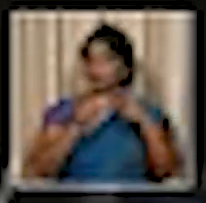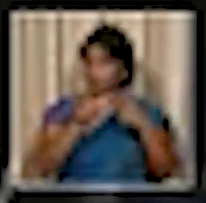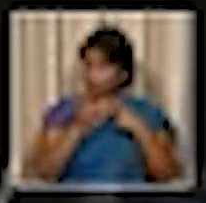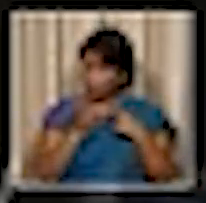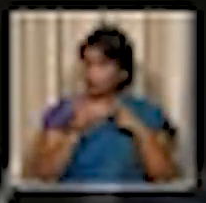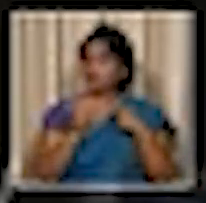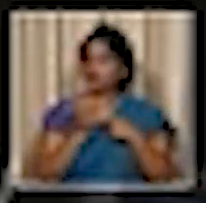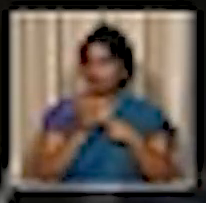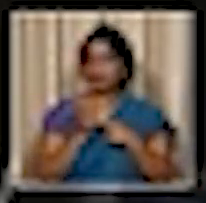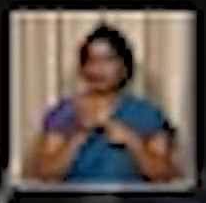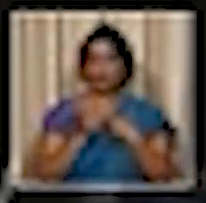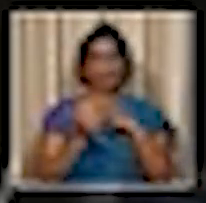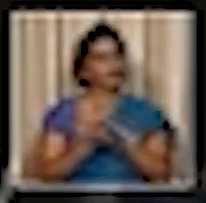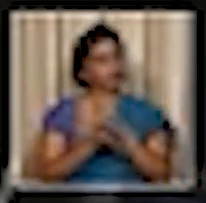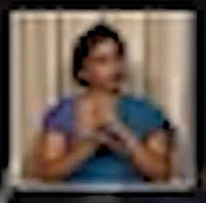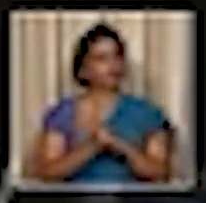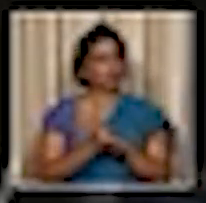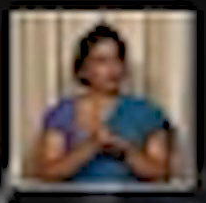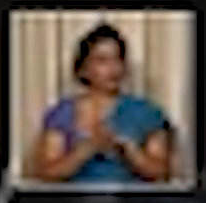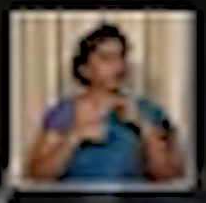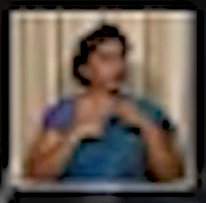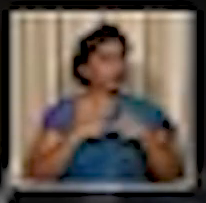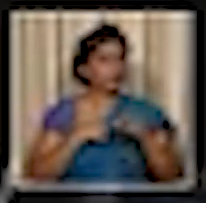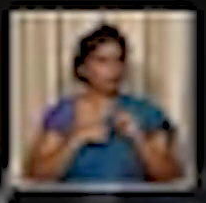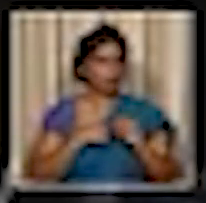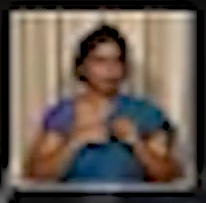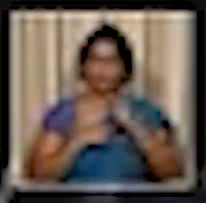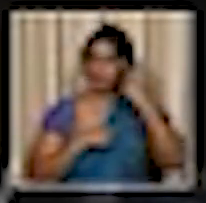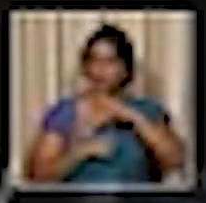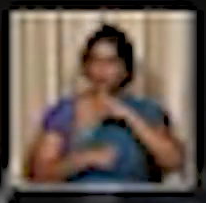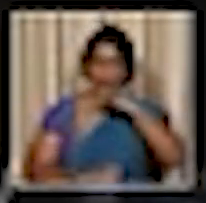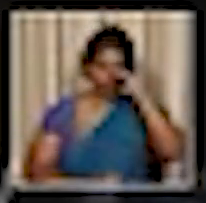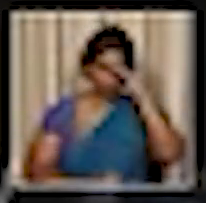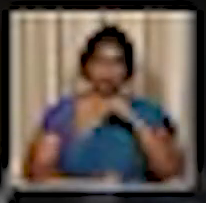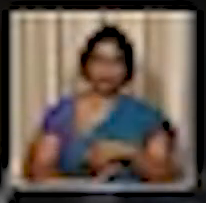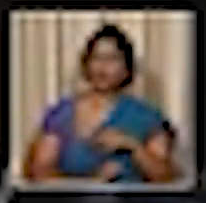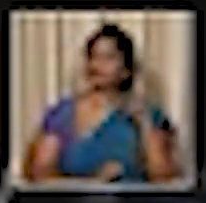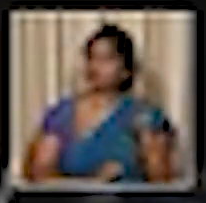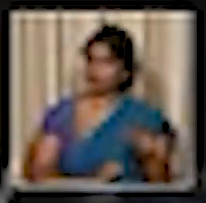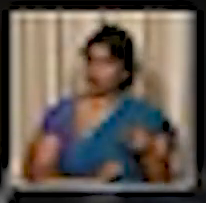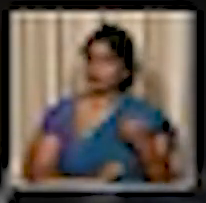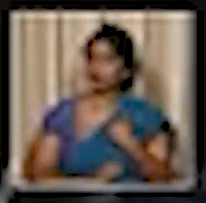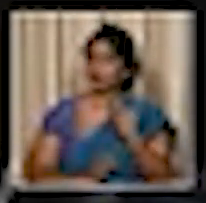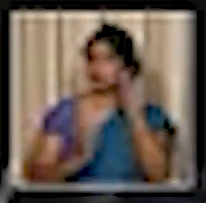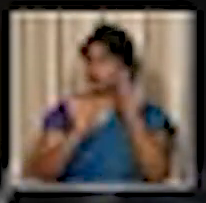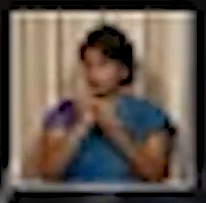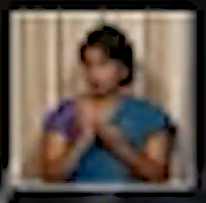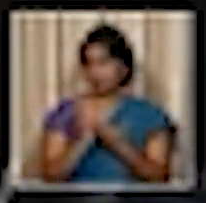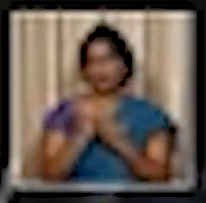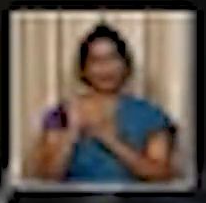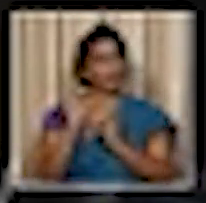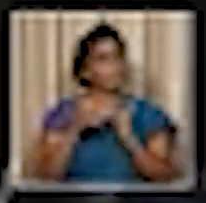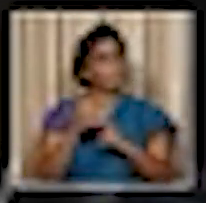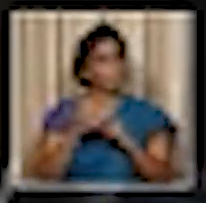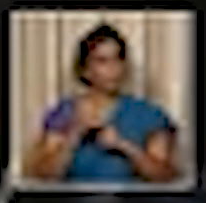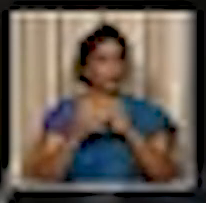ඉදිරිපත් කිරීම ගැන මම සතුටු වෙනවා. හේතුව ගරු නියෝජ්‍ය කතානායකතුමනි, මේ මම ඉදිරිපත් කරපු වරප්‍රසාද ප්‍රශ්නේ